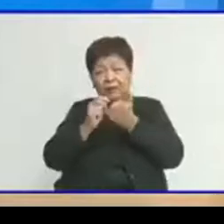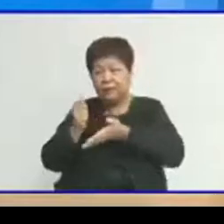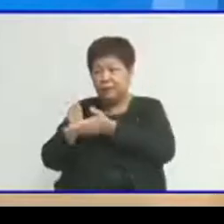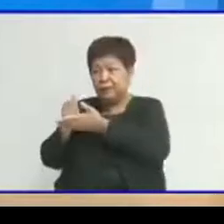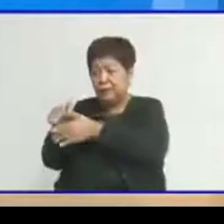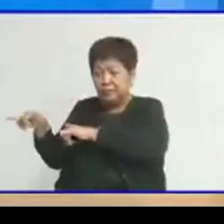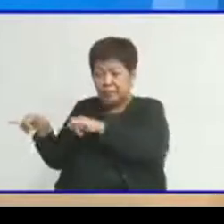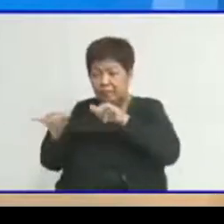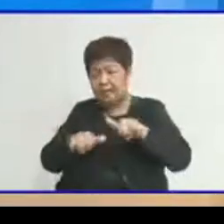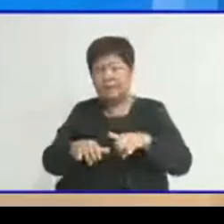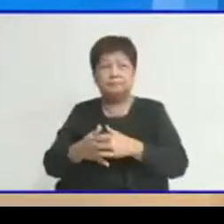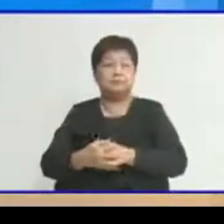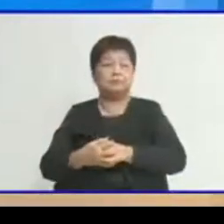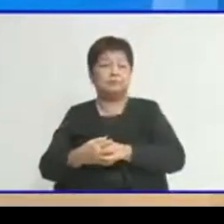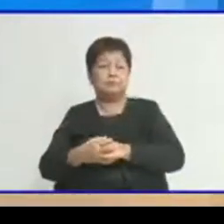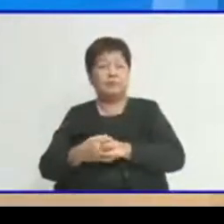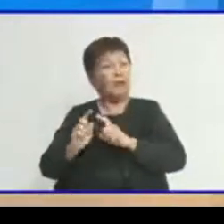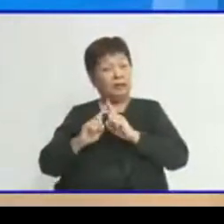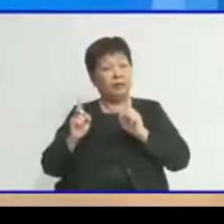appreciate that despite Thailand have not ratified the